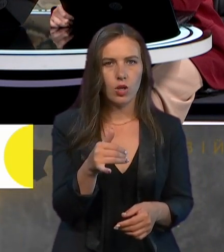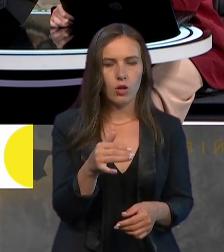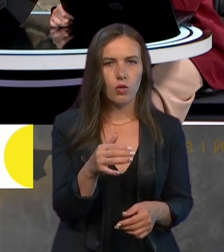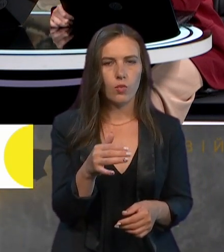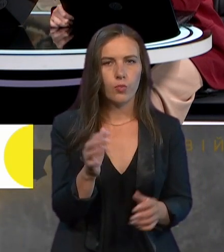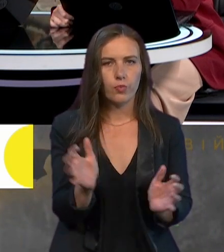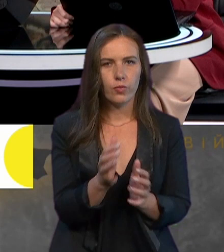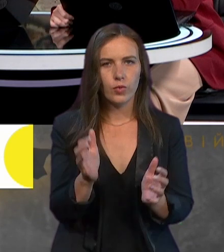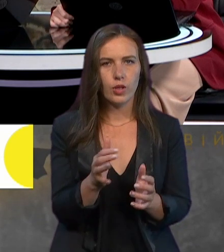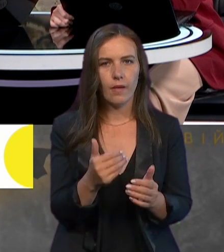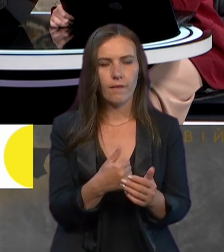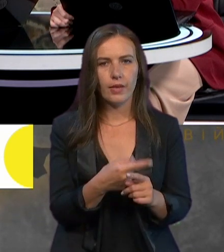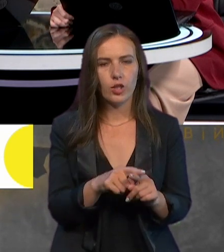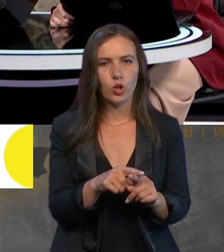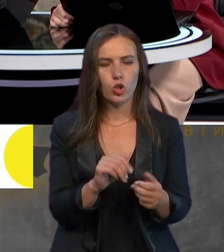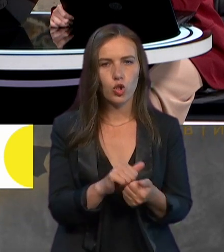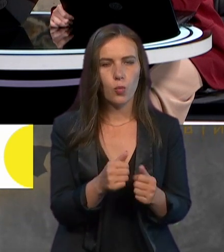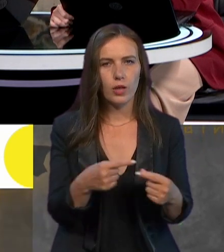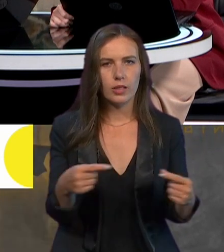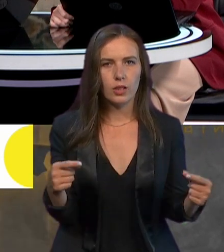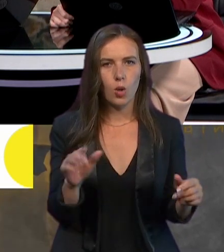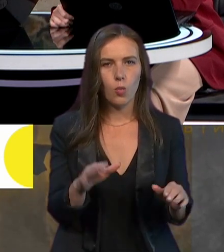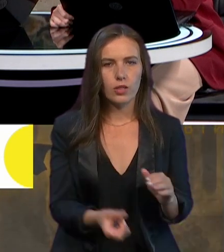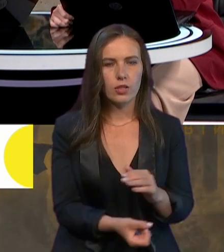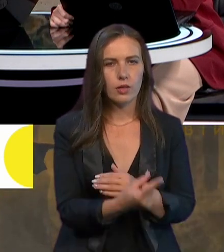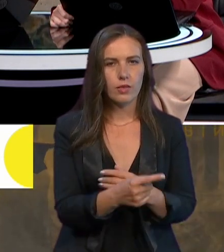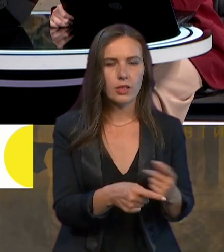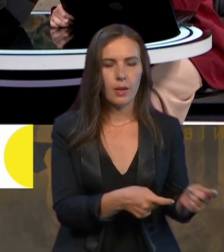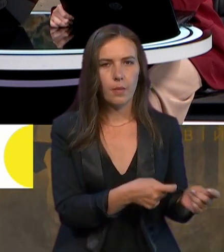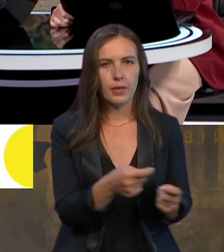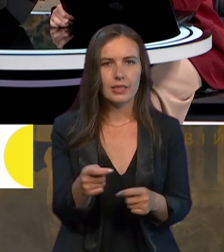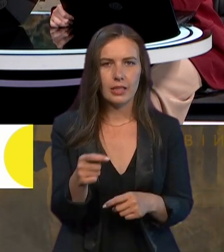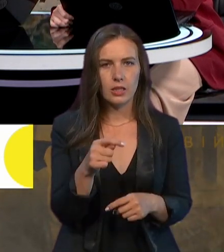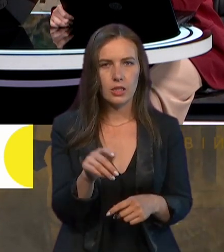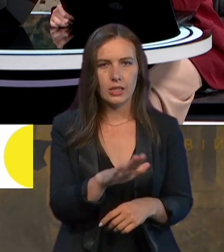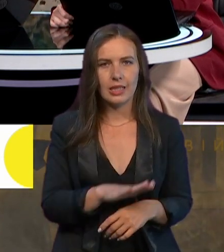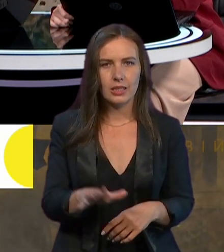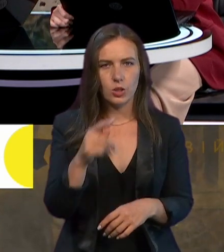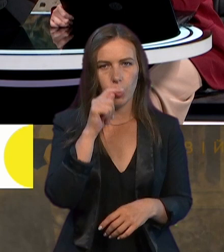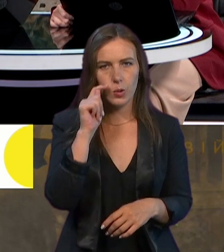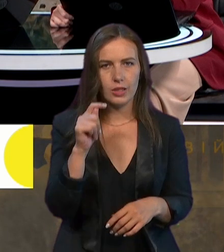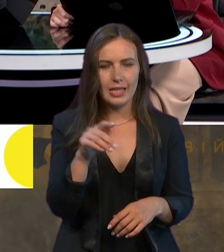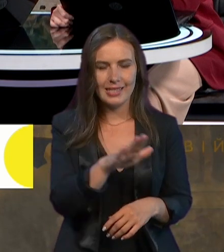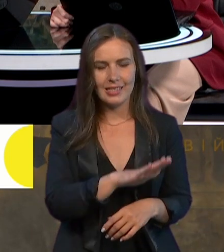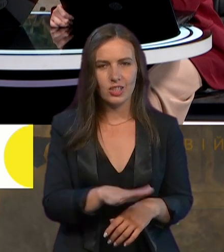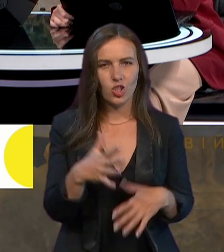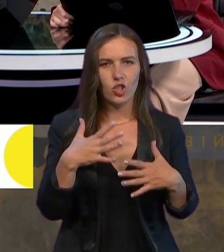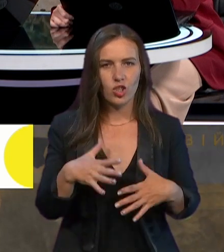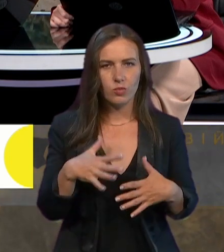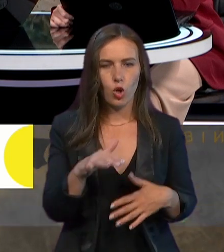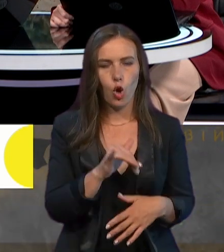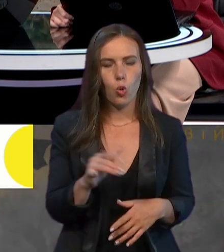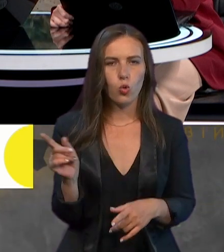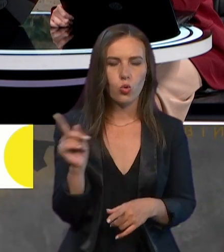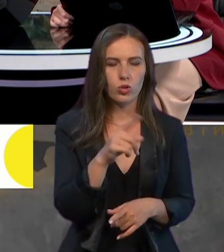від того, що матеріали цих розкопок досліджень потім виявляться теж переміщеними з території України, з території Криму, кудись в Росії. І,